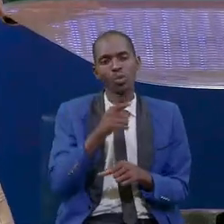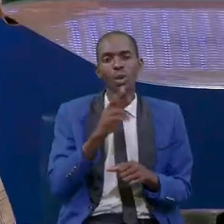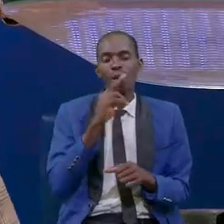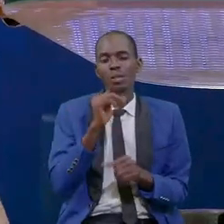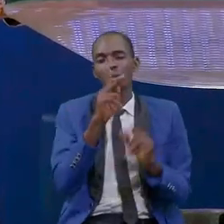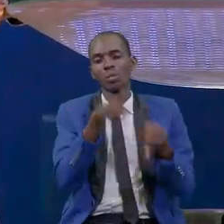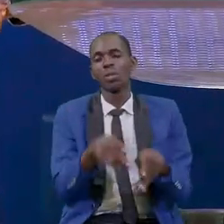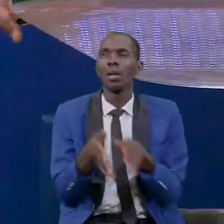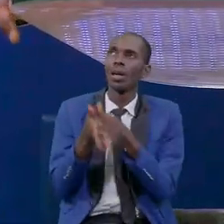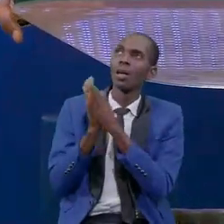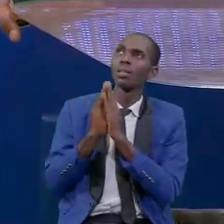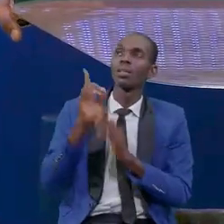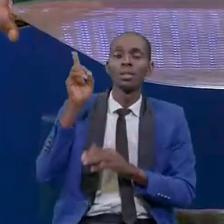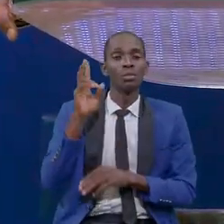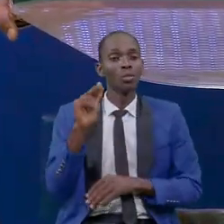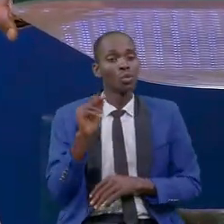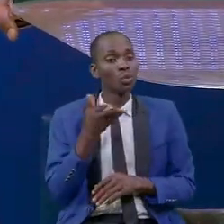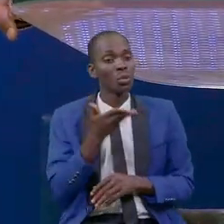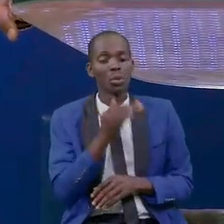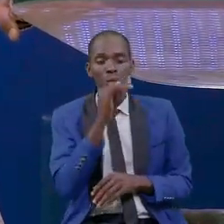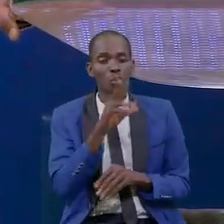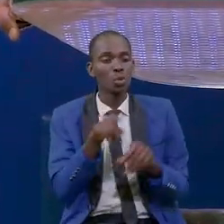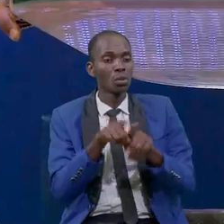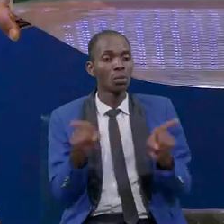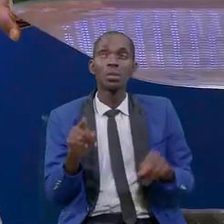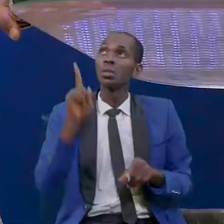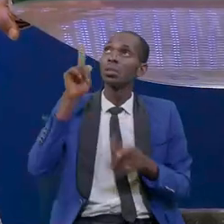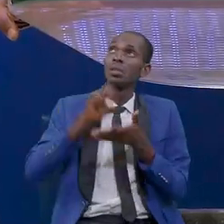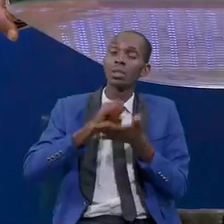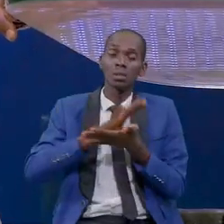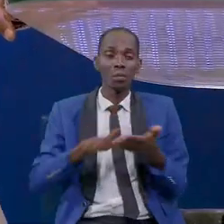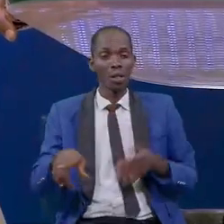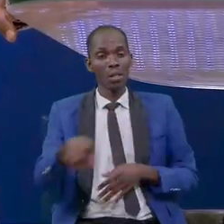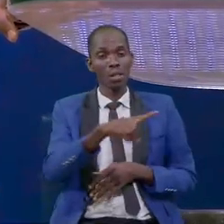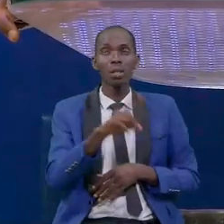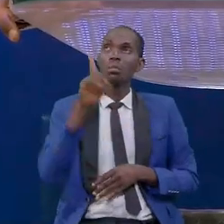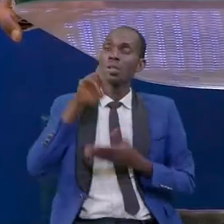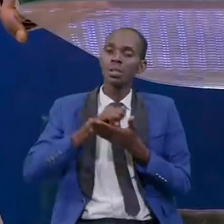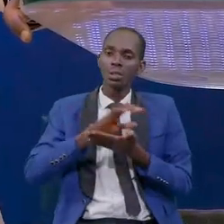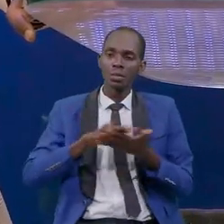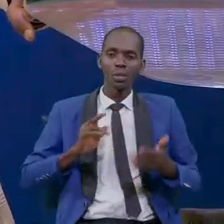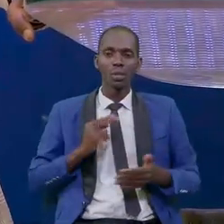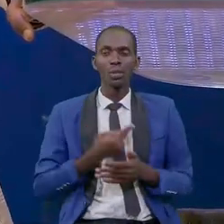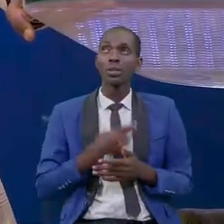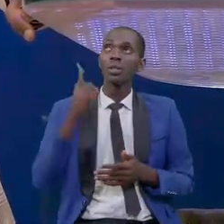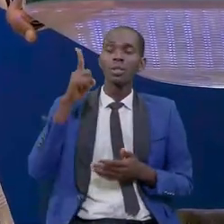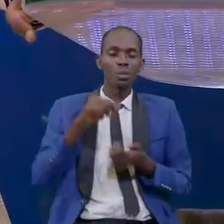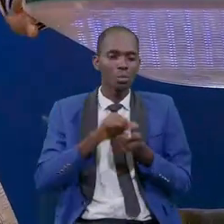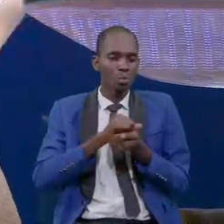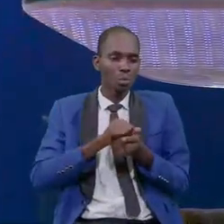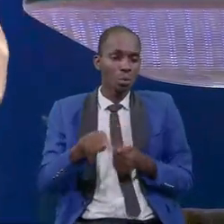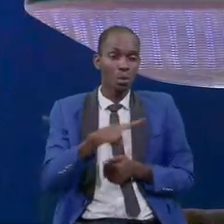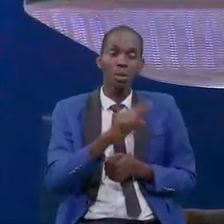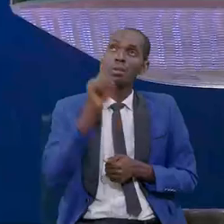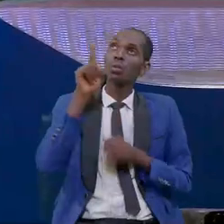diminuer la promesse parce que c'est vous qui demandez. Non, il n'y a pas de différence. Dieu les a sanctifiés. Il nous sanctifie. Il les a purifiés. Il